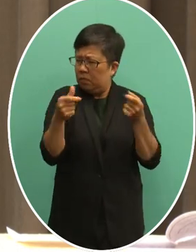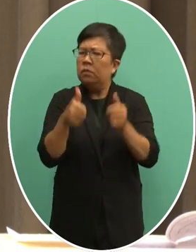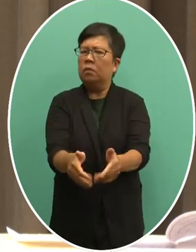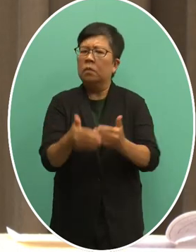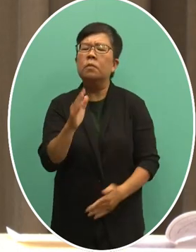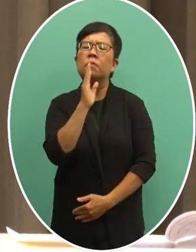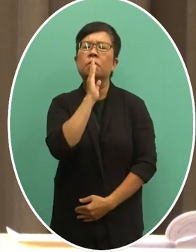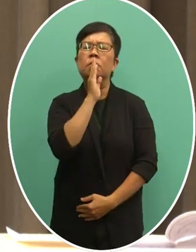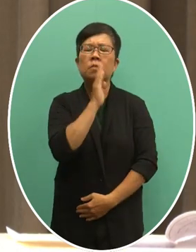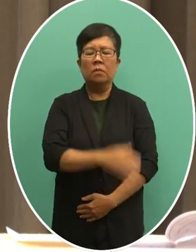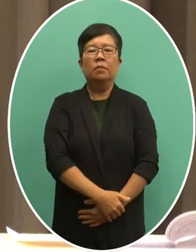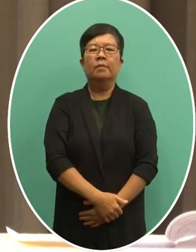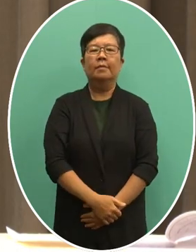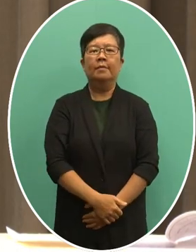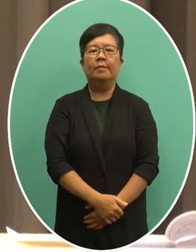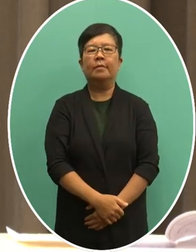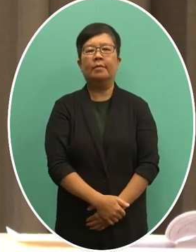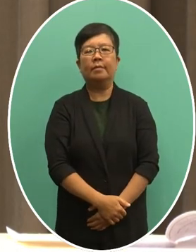谢谢